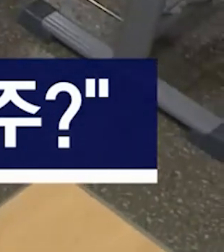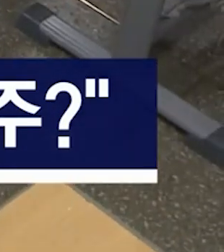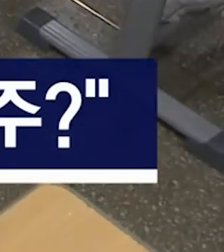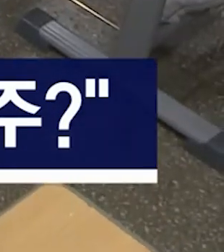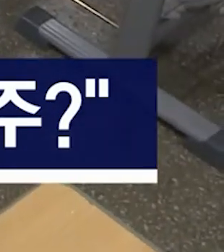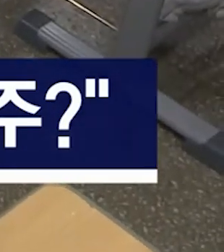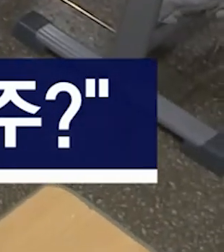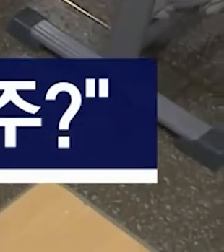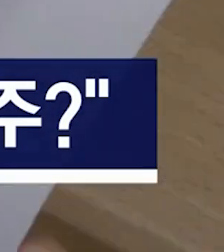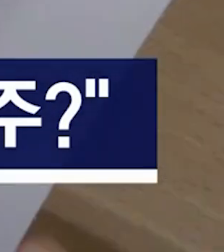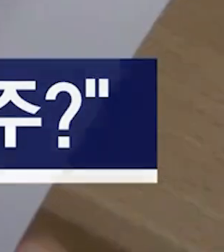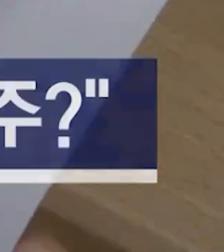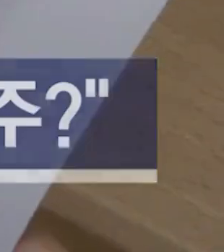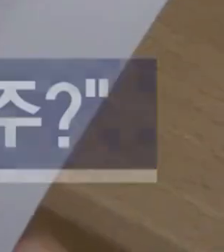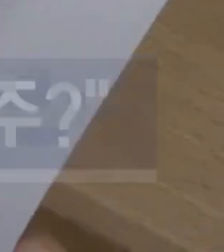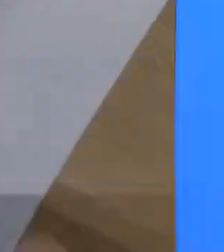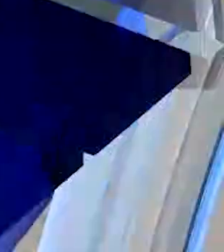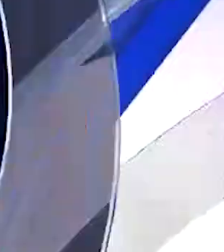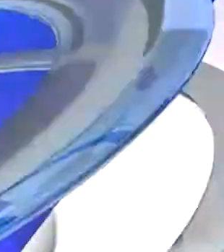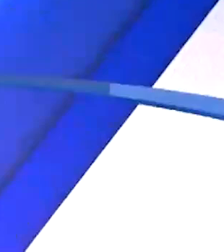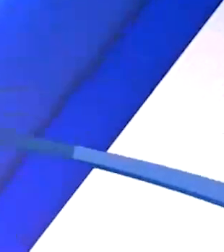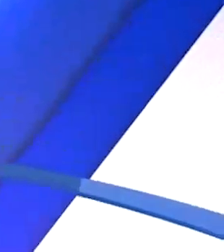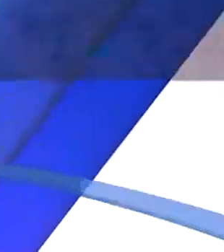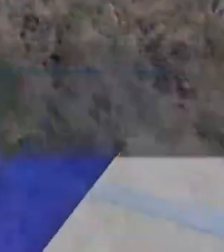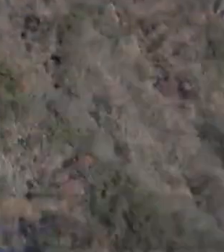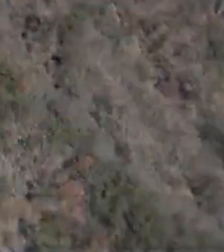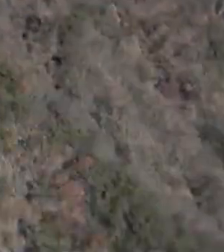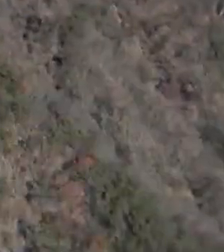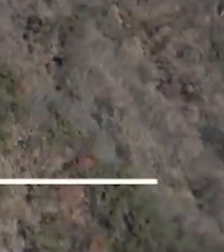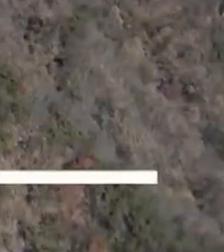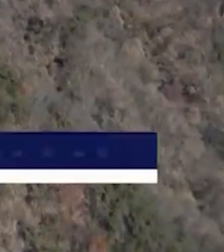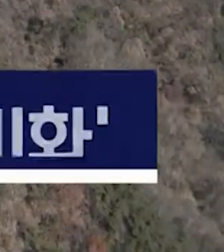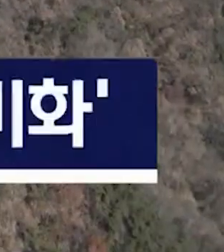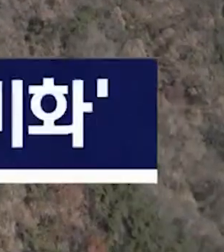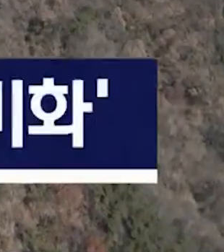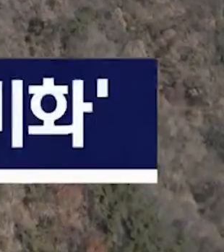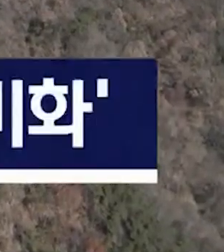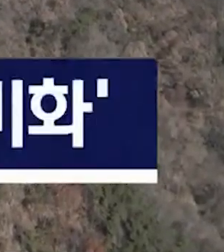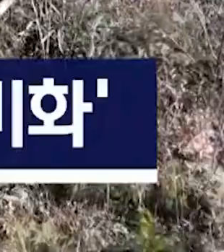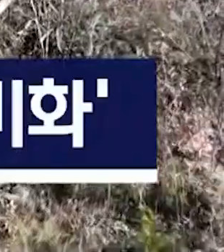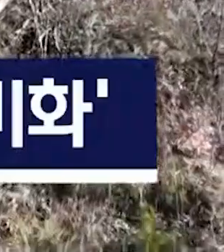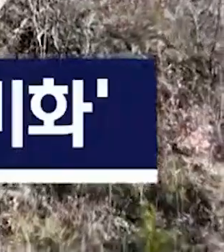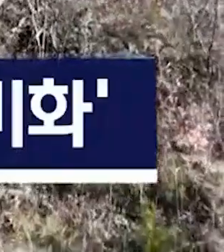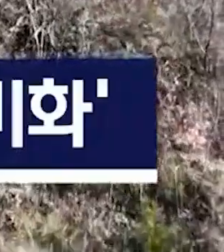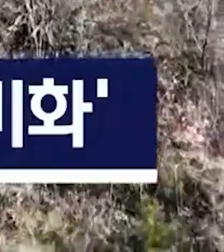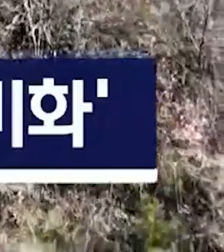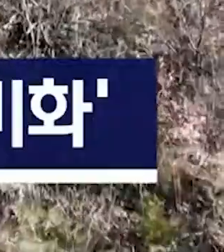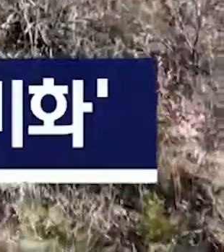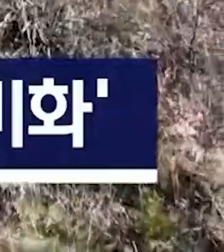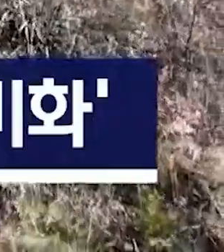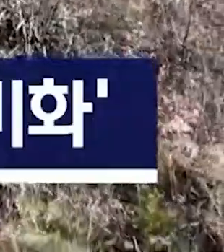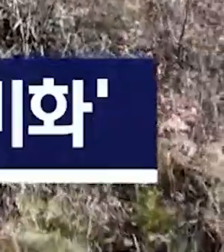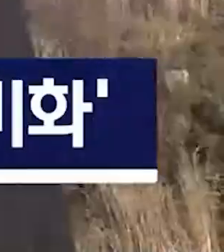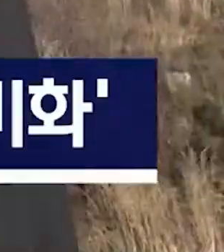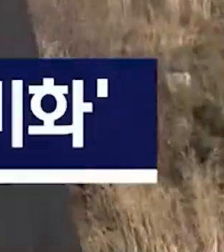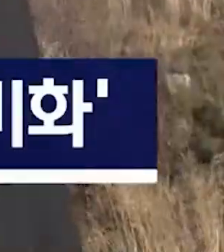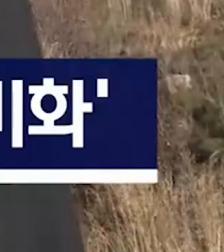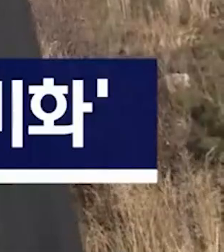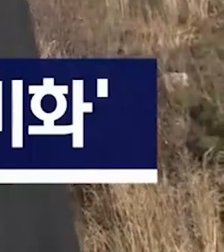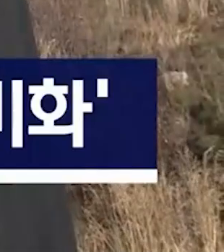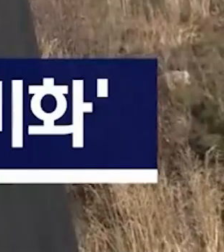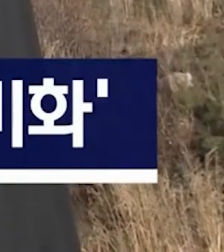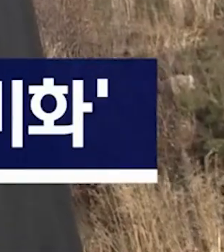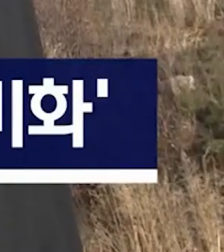되찾긴 어려울 것이란 분석이 나오고 있습니다 불갑산 골프장 논란이 한편과 영광군의 갈등으로